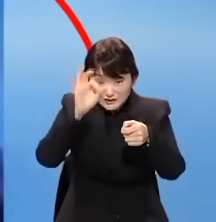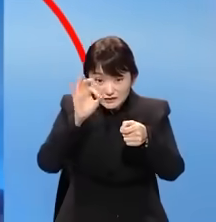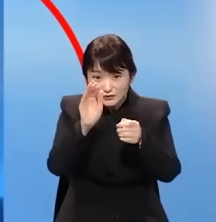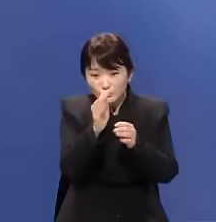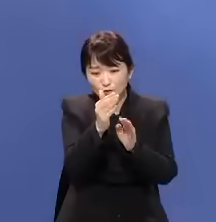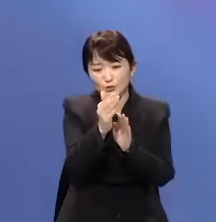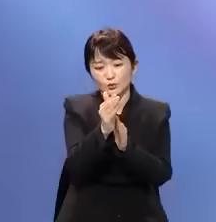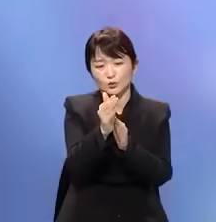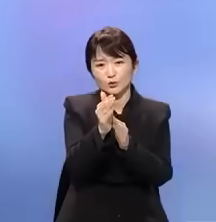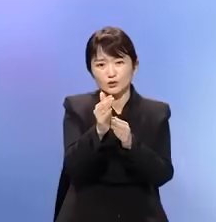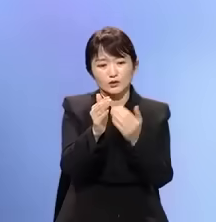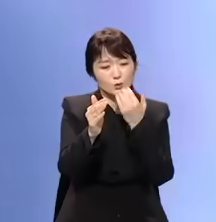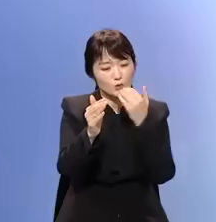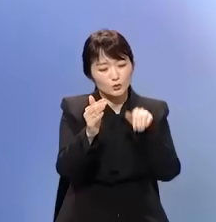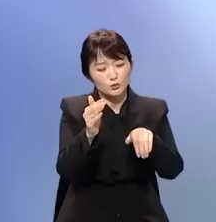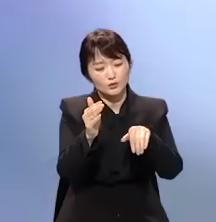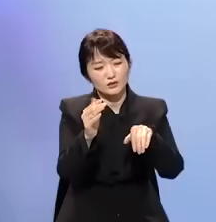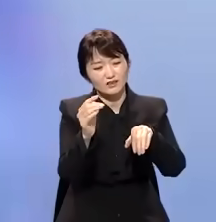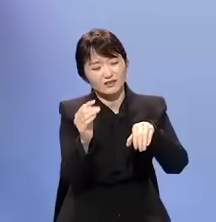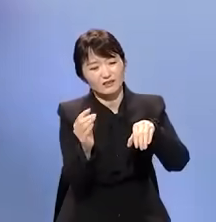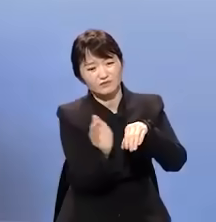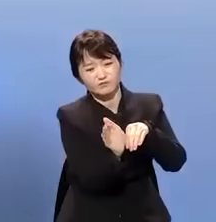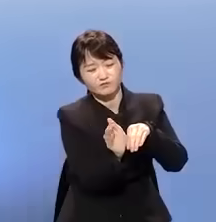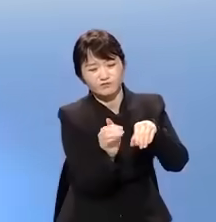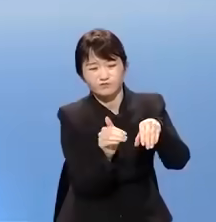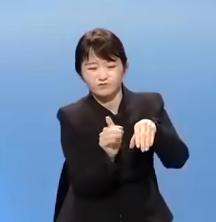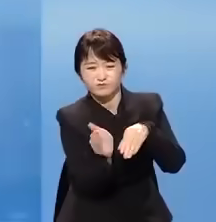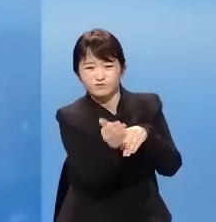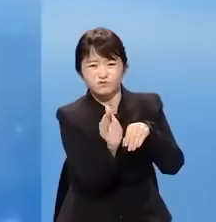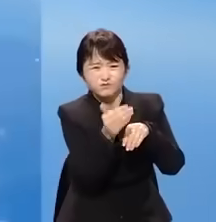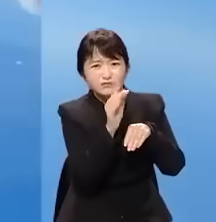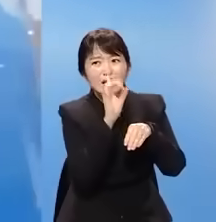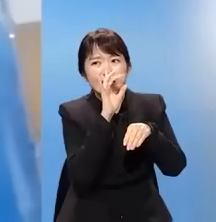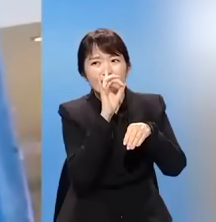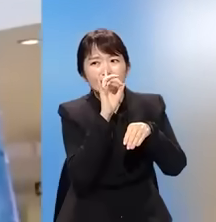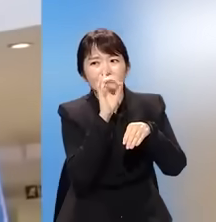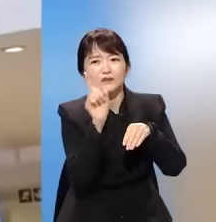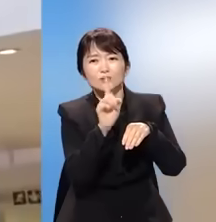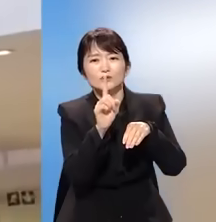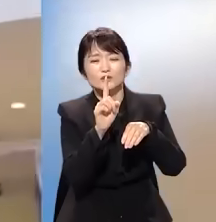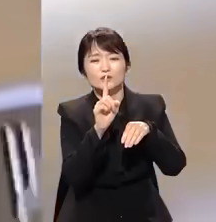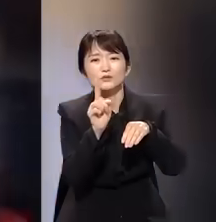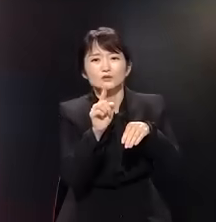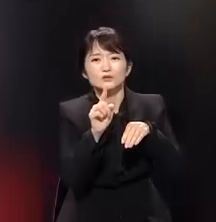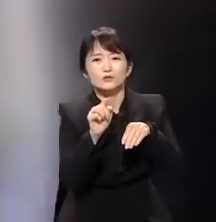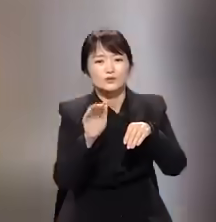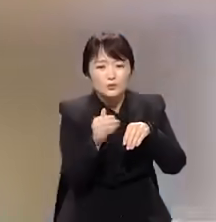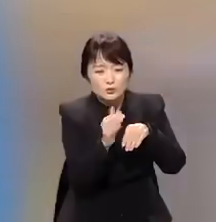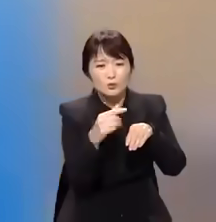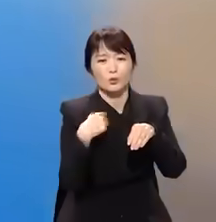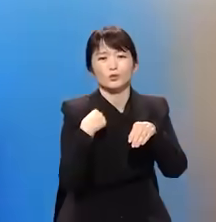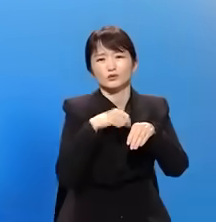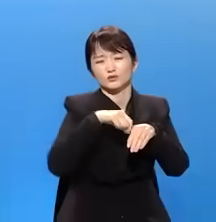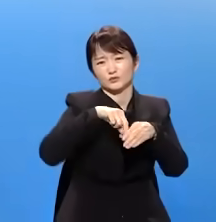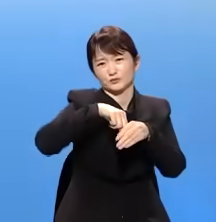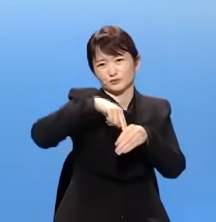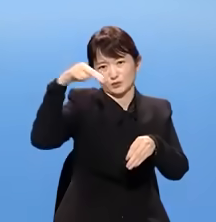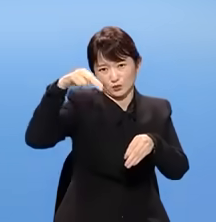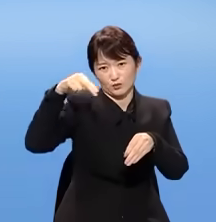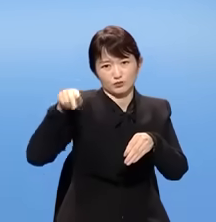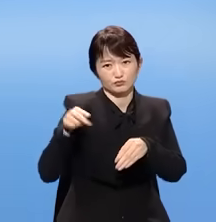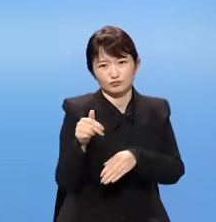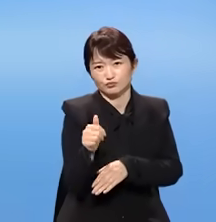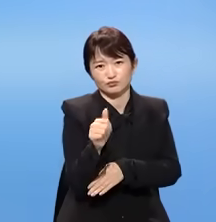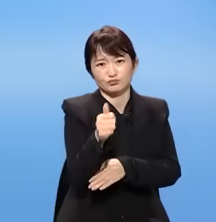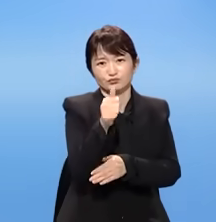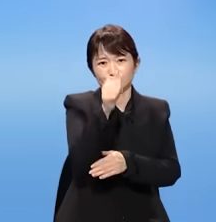꼬리가 산호초에 딱 걸려버린 겁니다 렸 헤엄치던이 여성 안 되겠나 싶었는지 곧바로네 인어 목장을 벗어버리고 수면위로